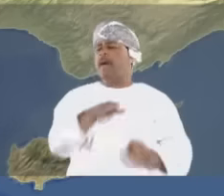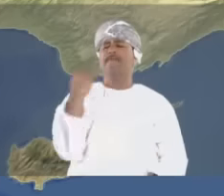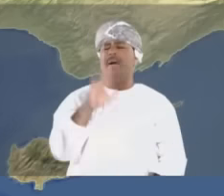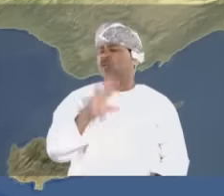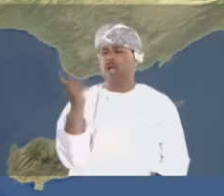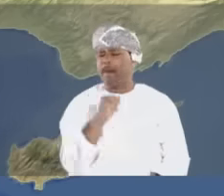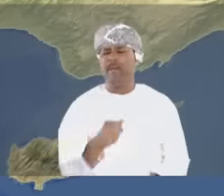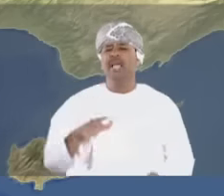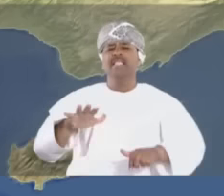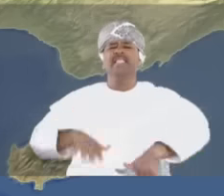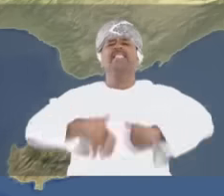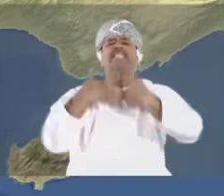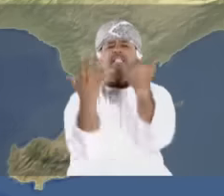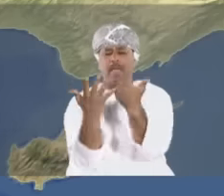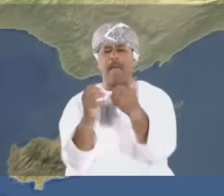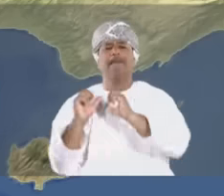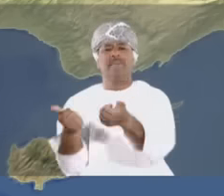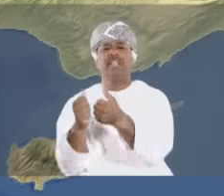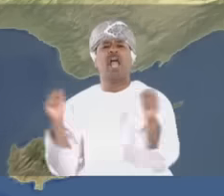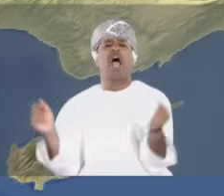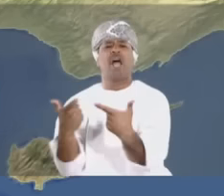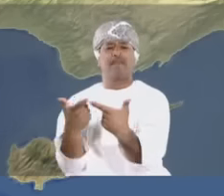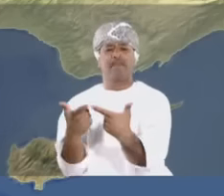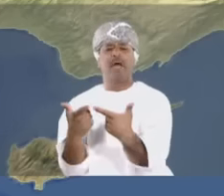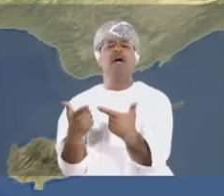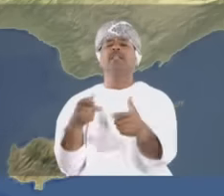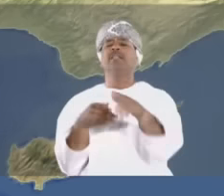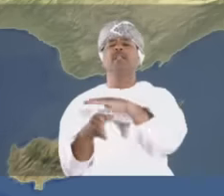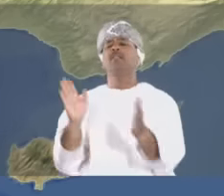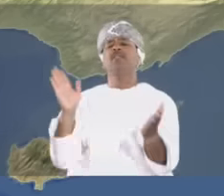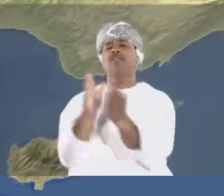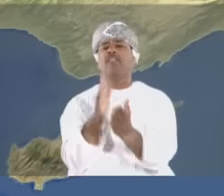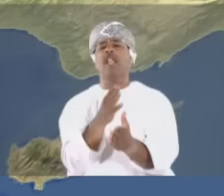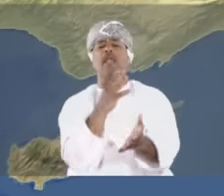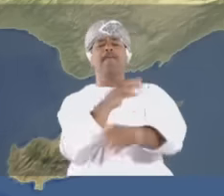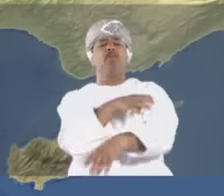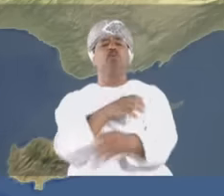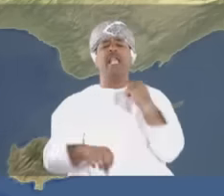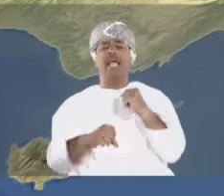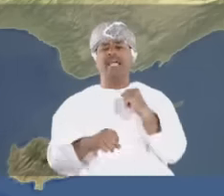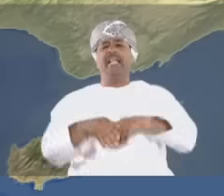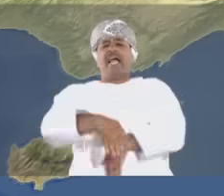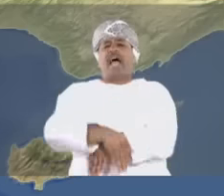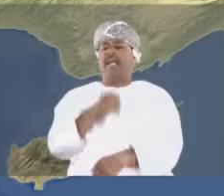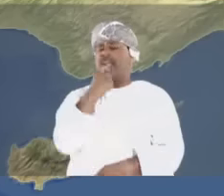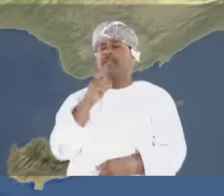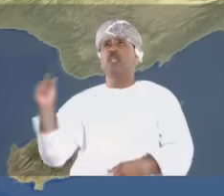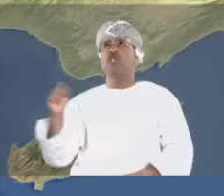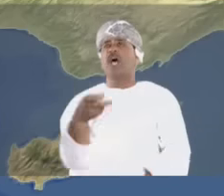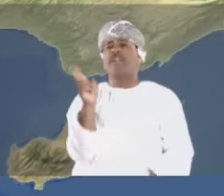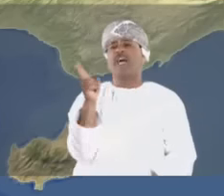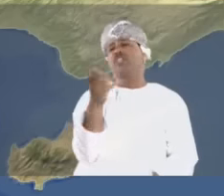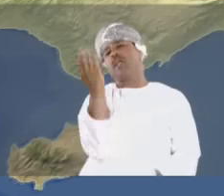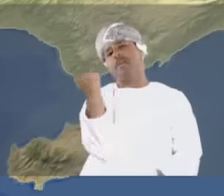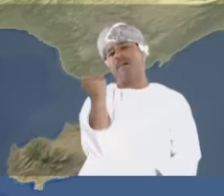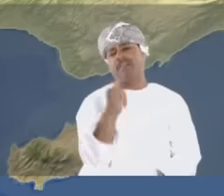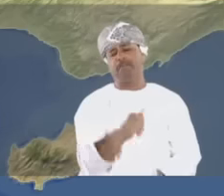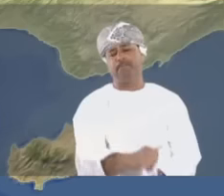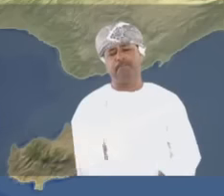نحو 600 منذ بدء العملية العسكرية ضد المسلحين الأكراد في ديسمبر المنصرم.